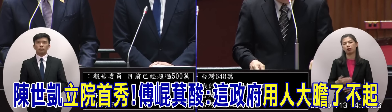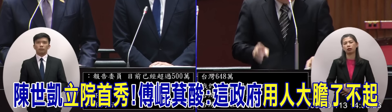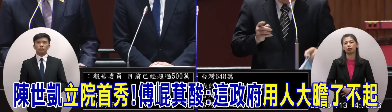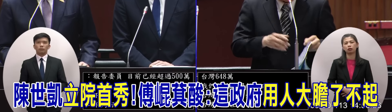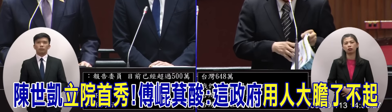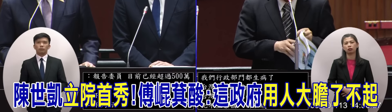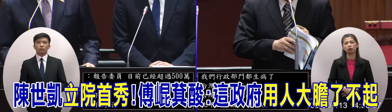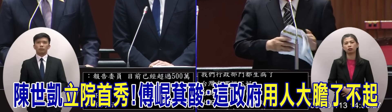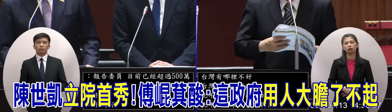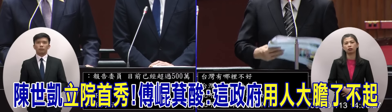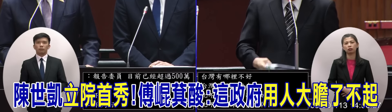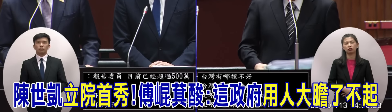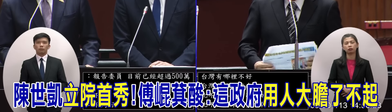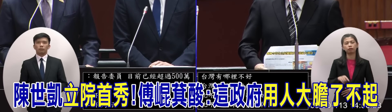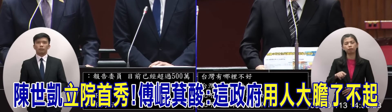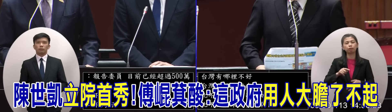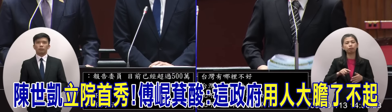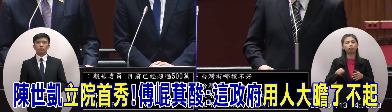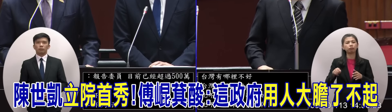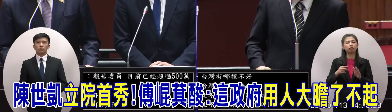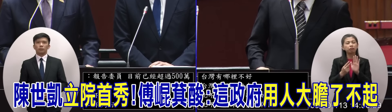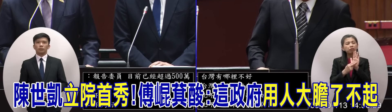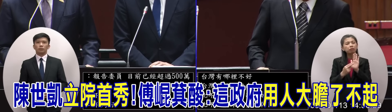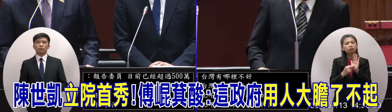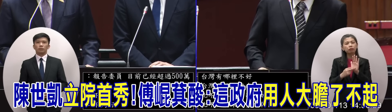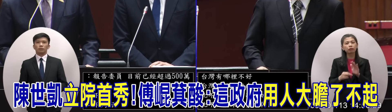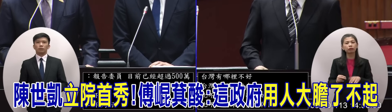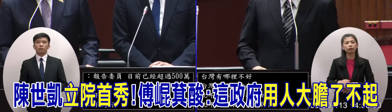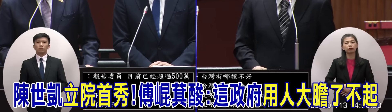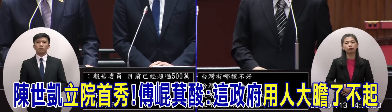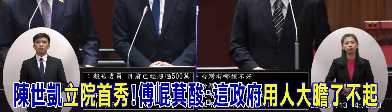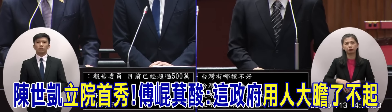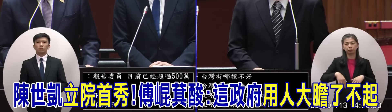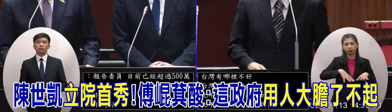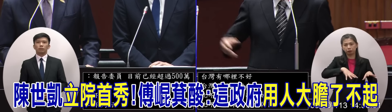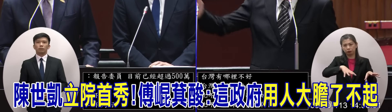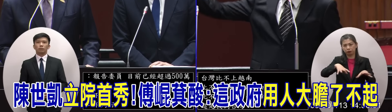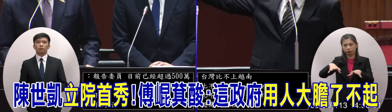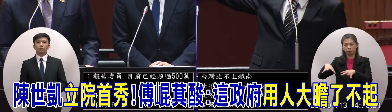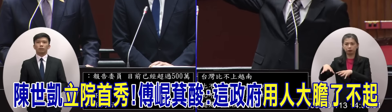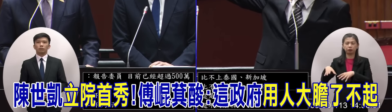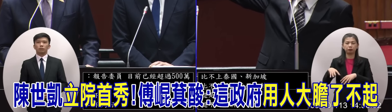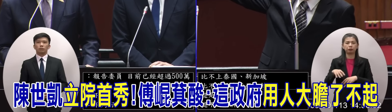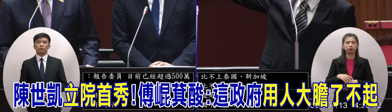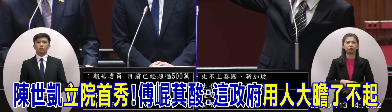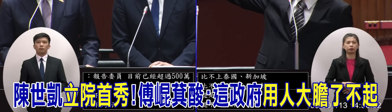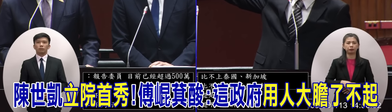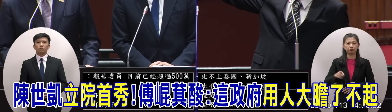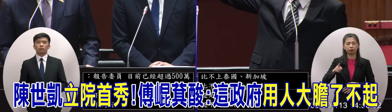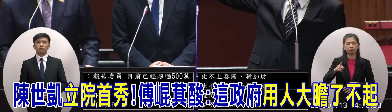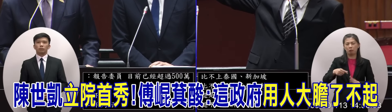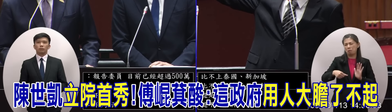数字，我就取一个很简单的、很高档的，全世界都有的 climate，